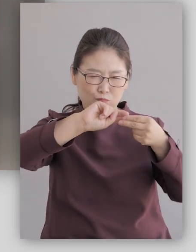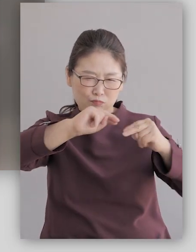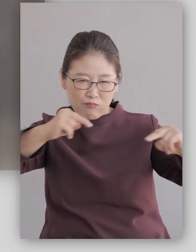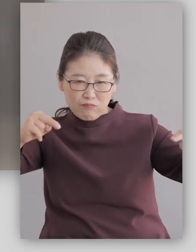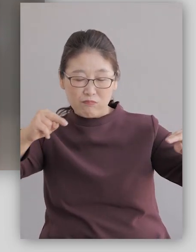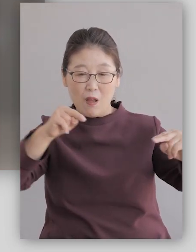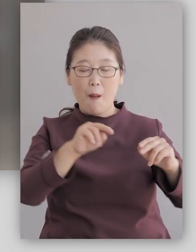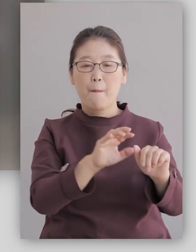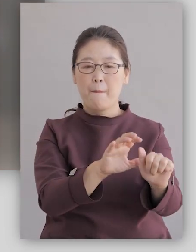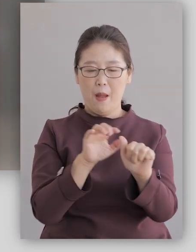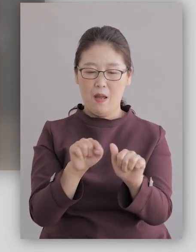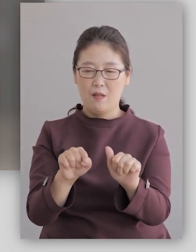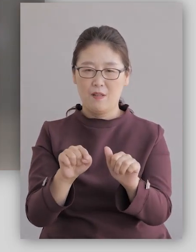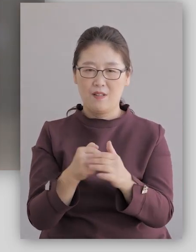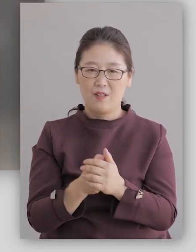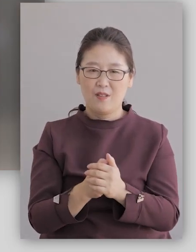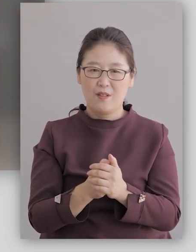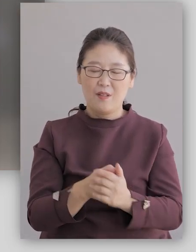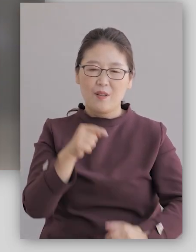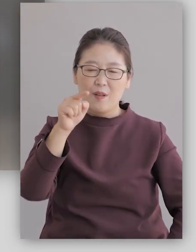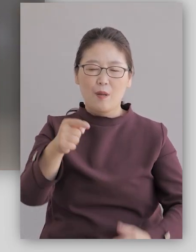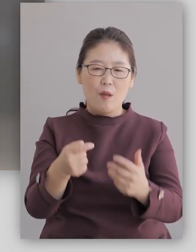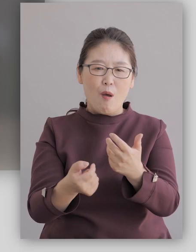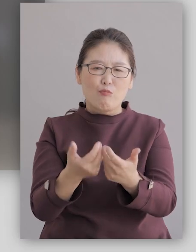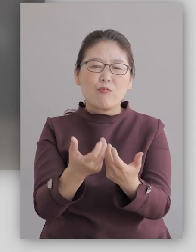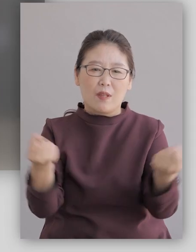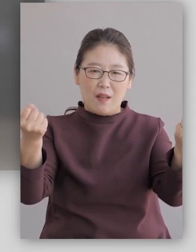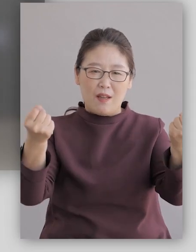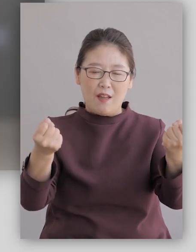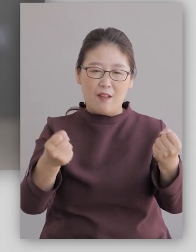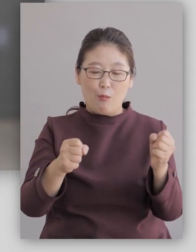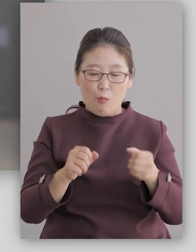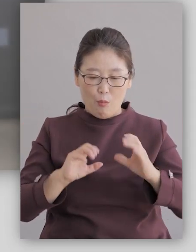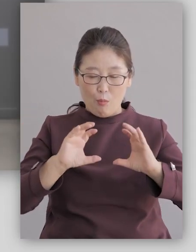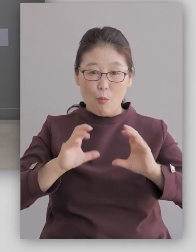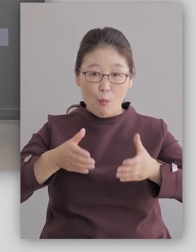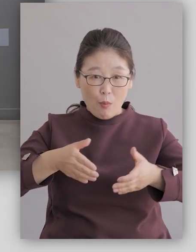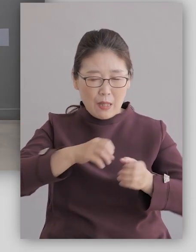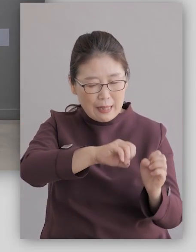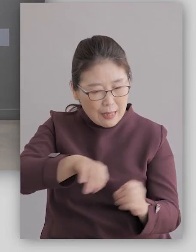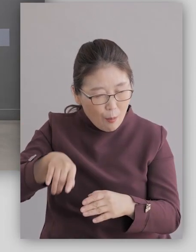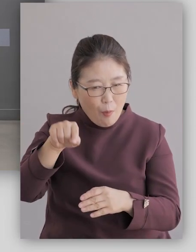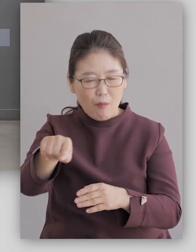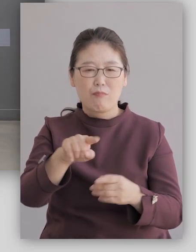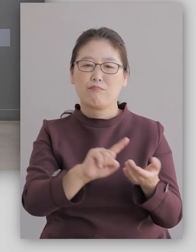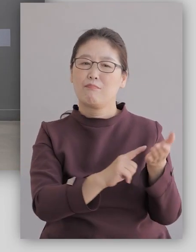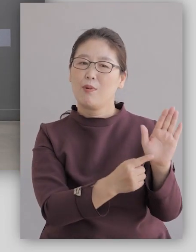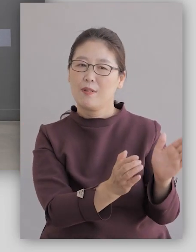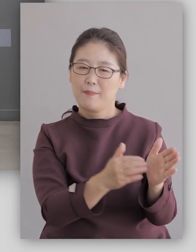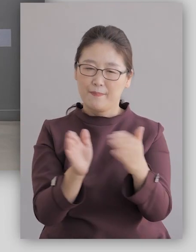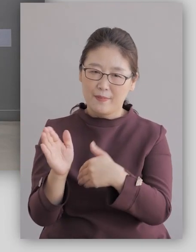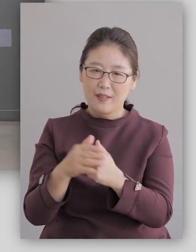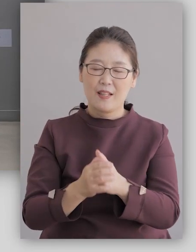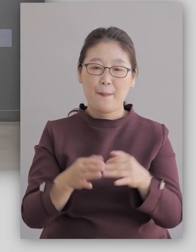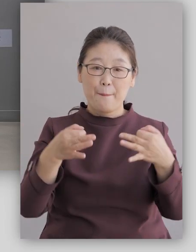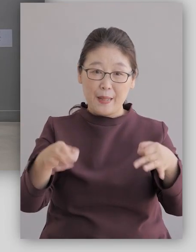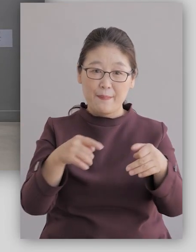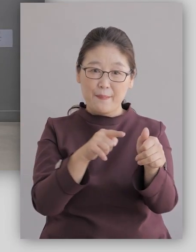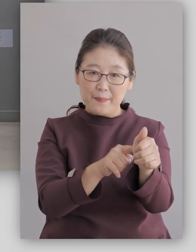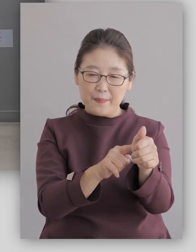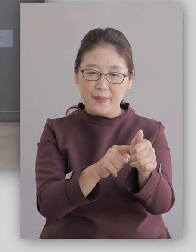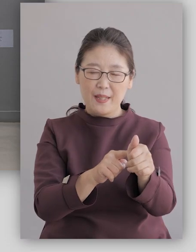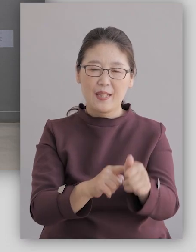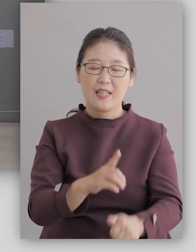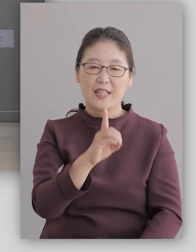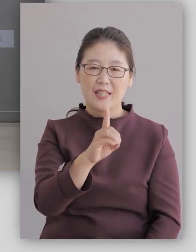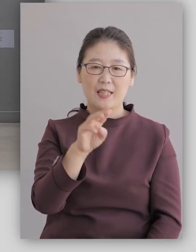다음에 실황에 대한 부분을 아주 날카롭게 표현을 하셨습니다. 김혜련 작가님은 분단된 DMZ를